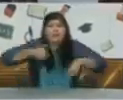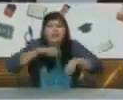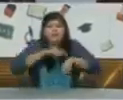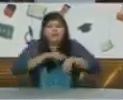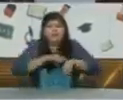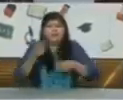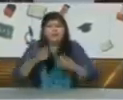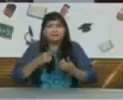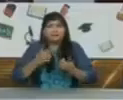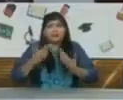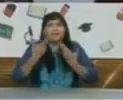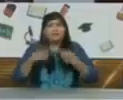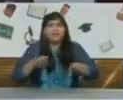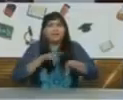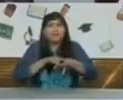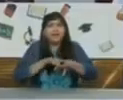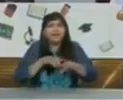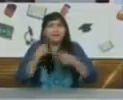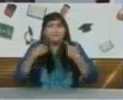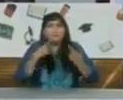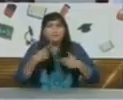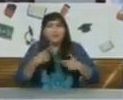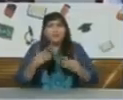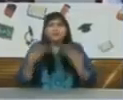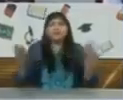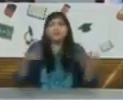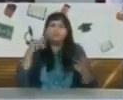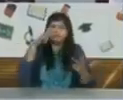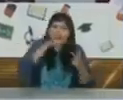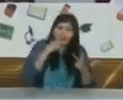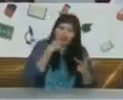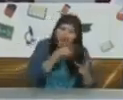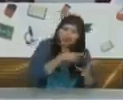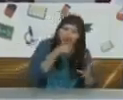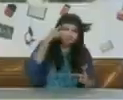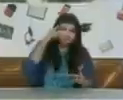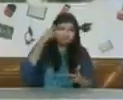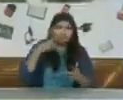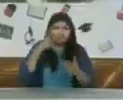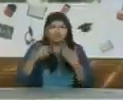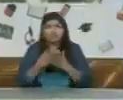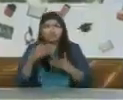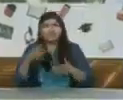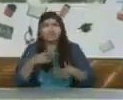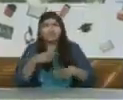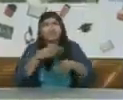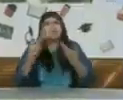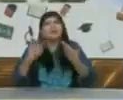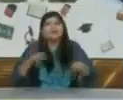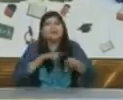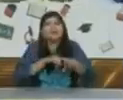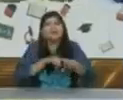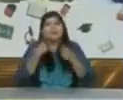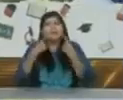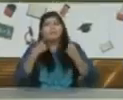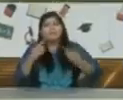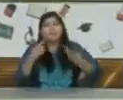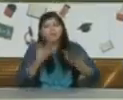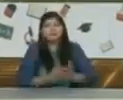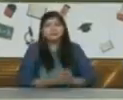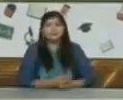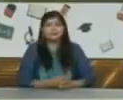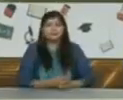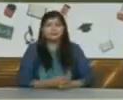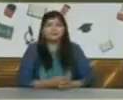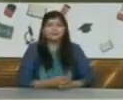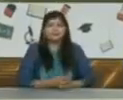भी खाली समय पर ध्यान दे रहे हैं, खाली समय पे चर्चा कर रहे हैं।